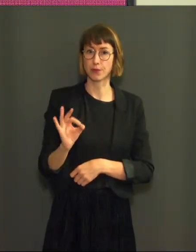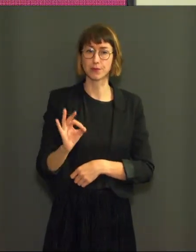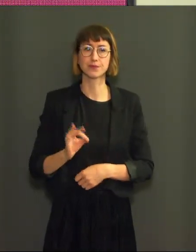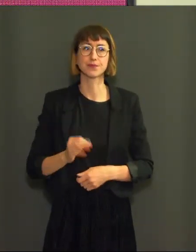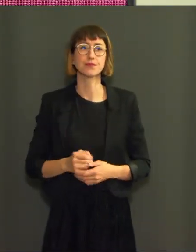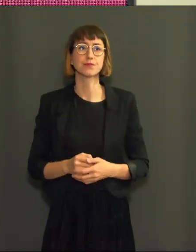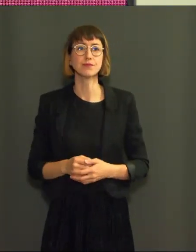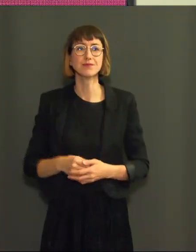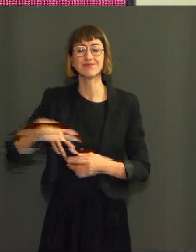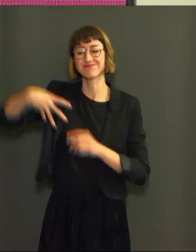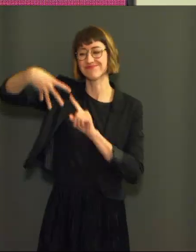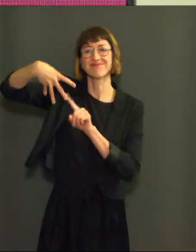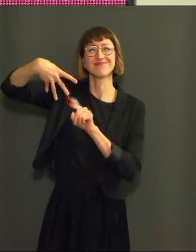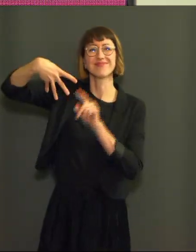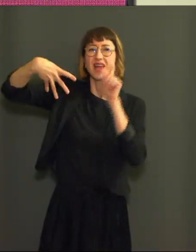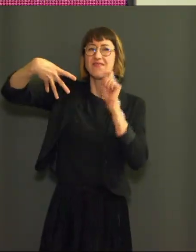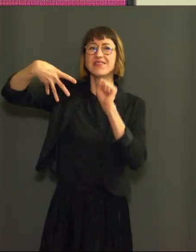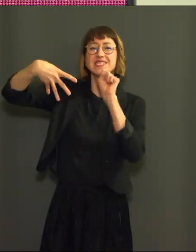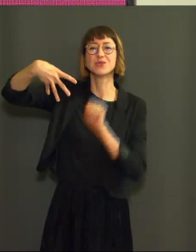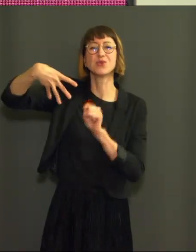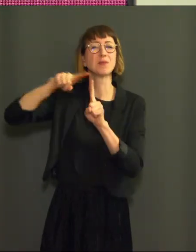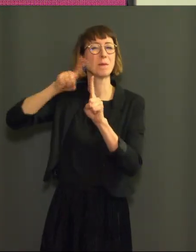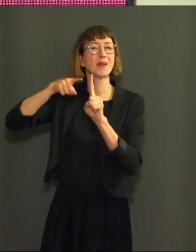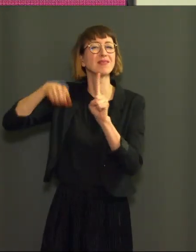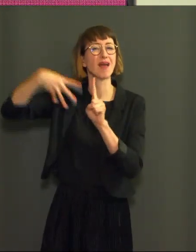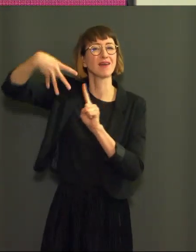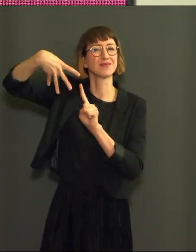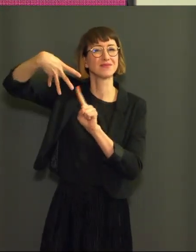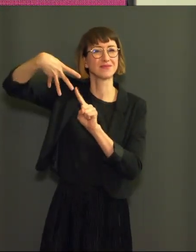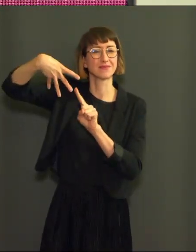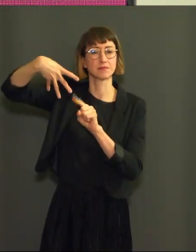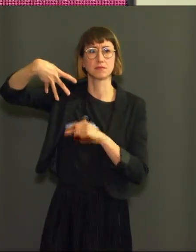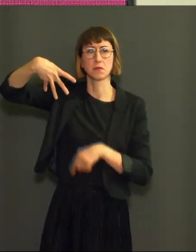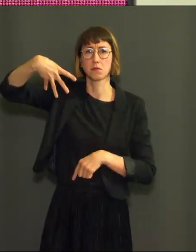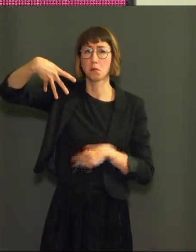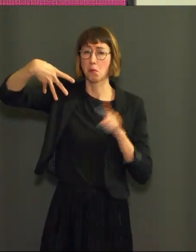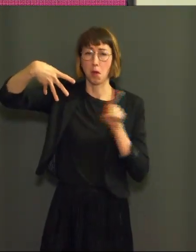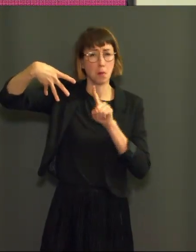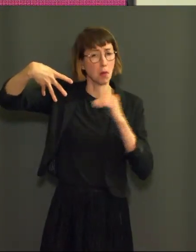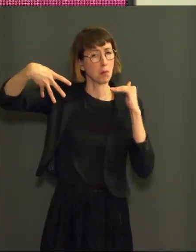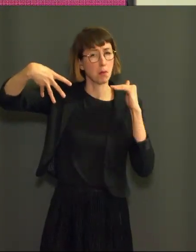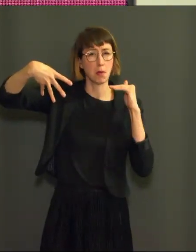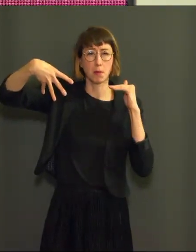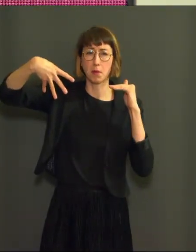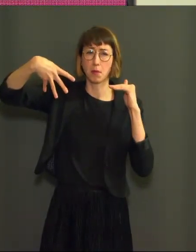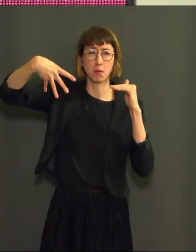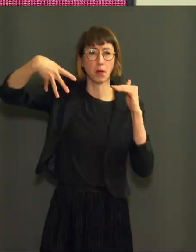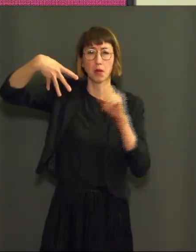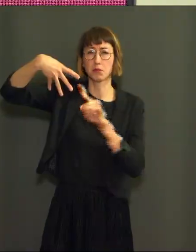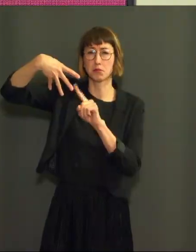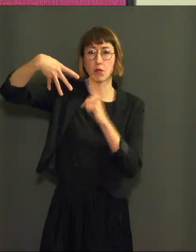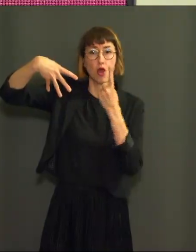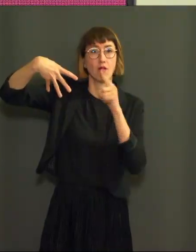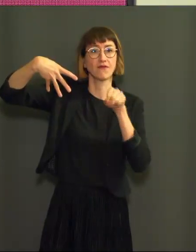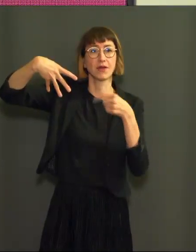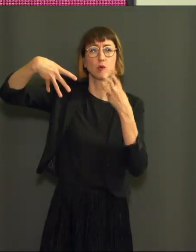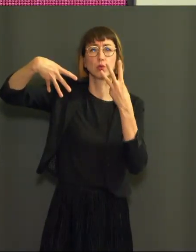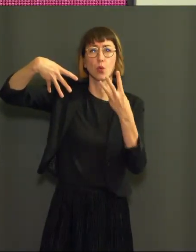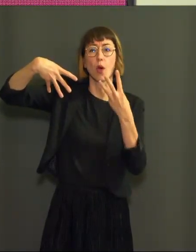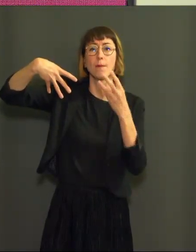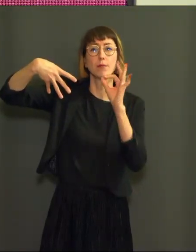sud-africain ou bêta reste rare et il est depuis des semaines et des semaines aux environs d'1%, en l'occurrence 1,3%. Et